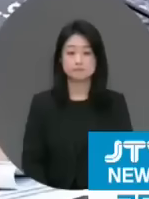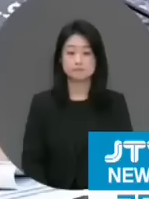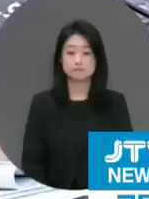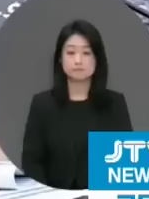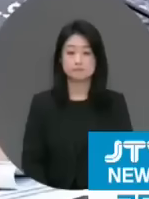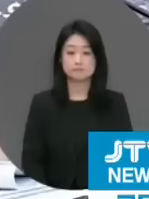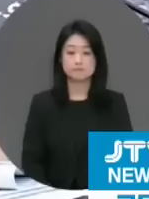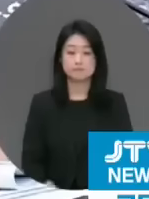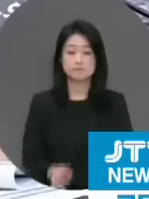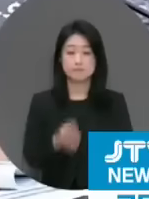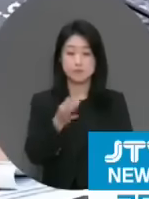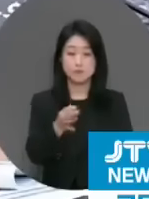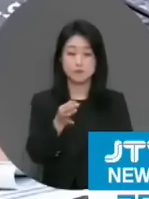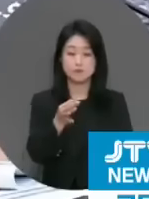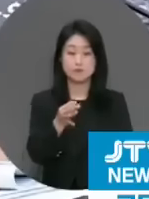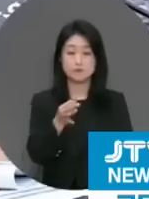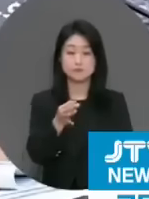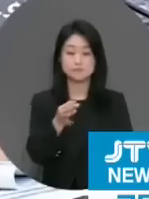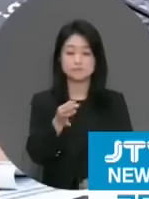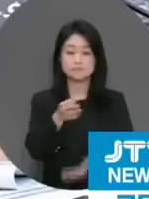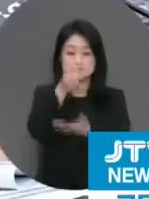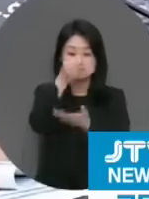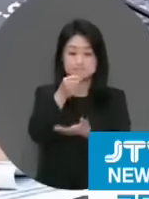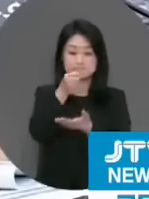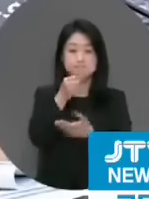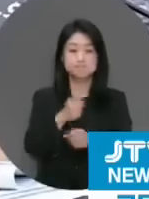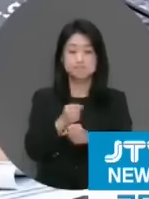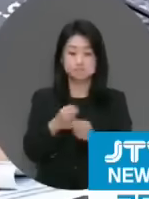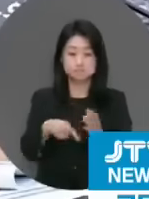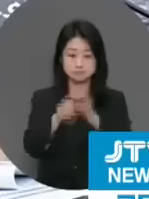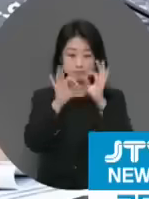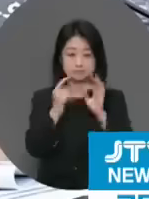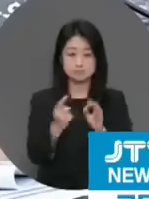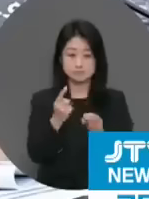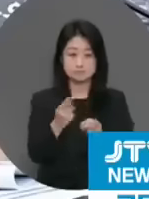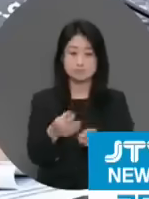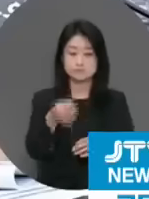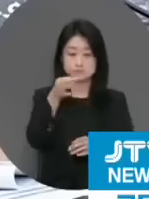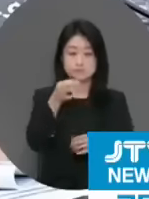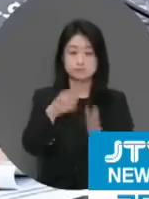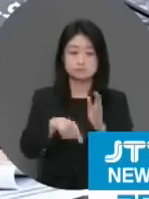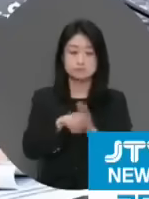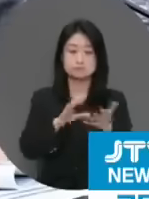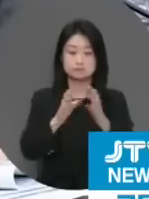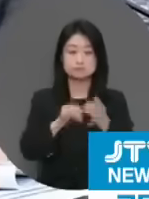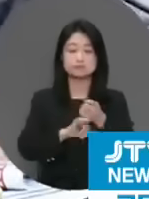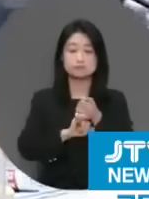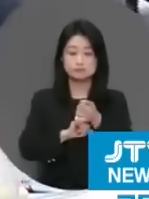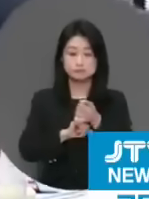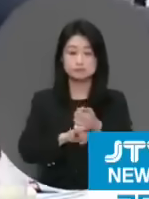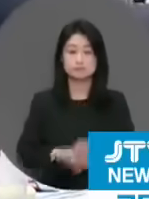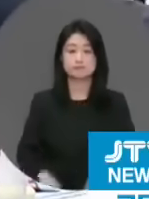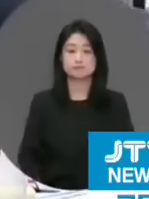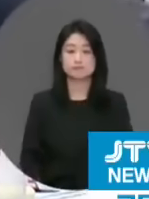네, 재원 안정화를 위해서 수신료를 강화하고 안정화하는 방안 논의하겠습니다.